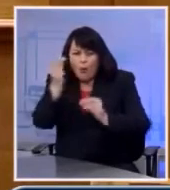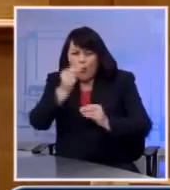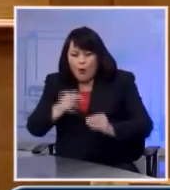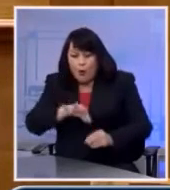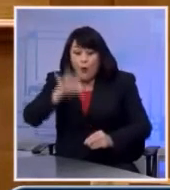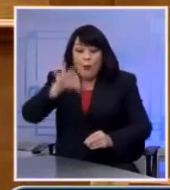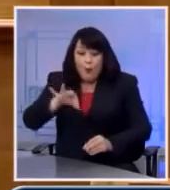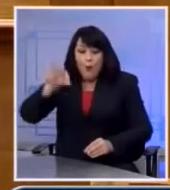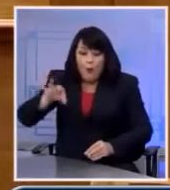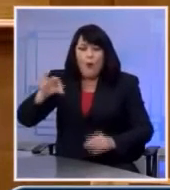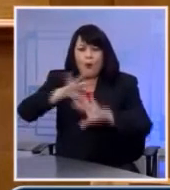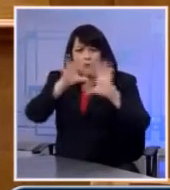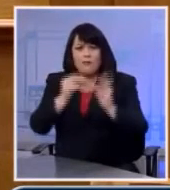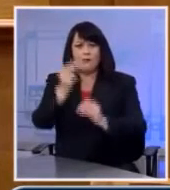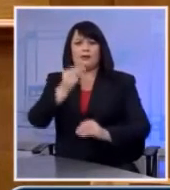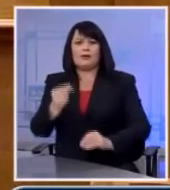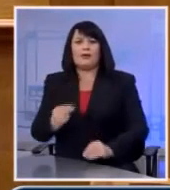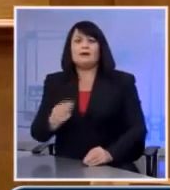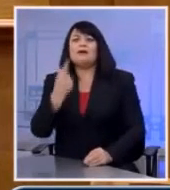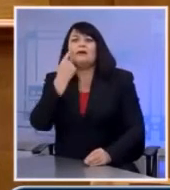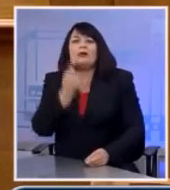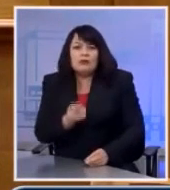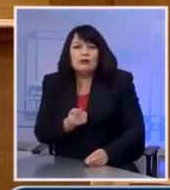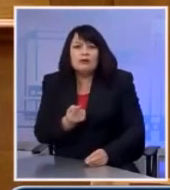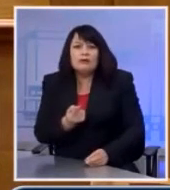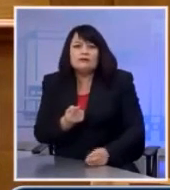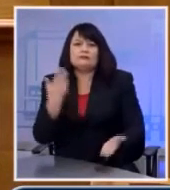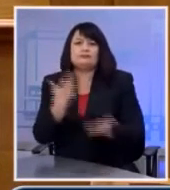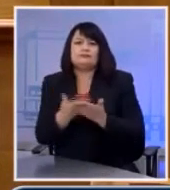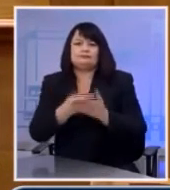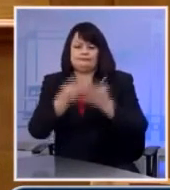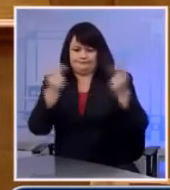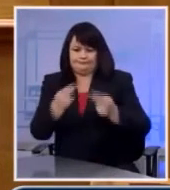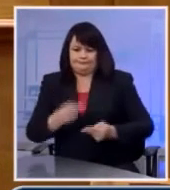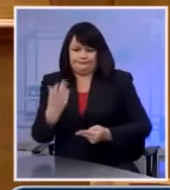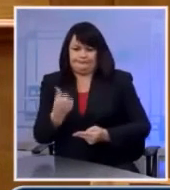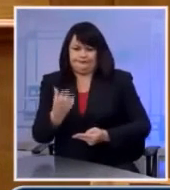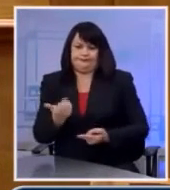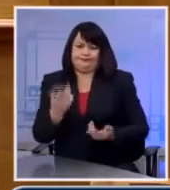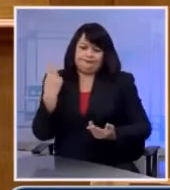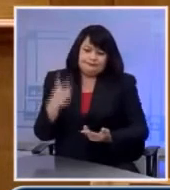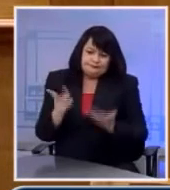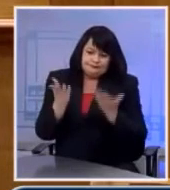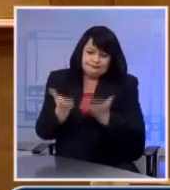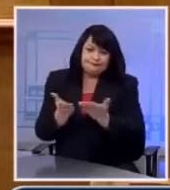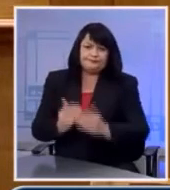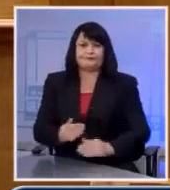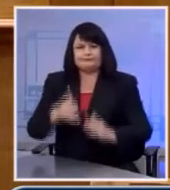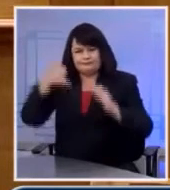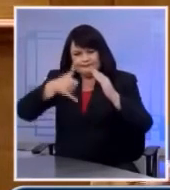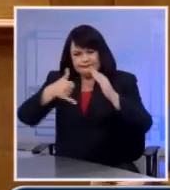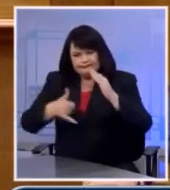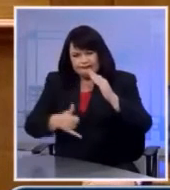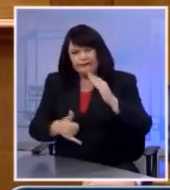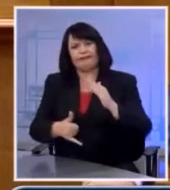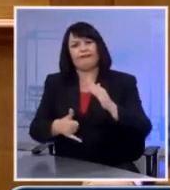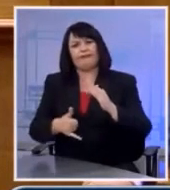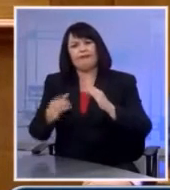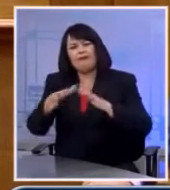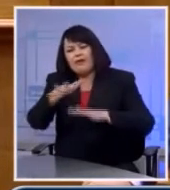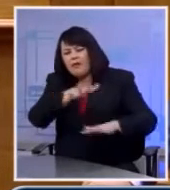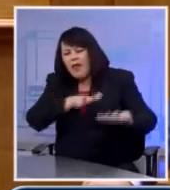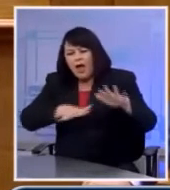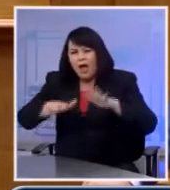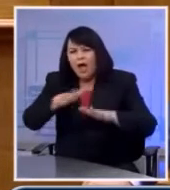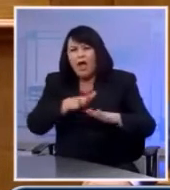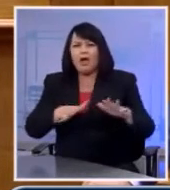όποια πέτρα και να σηκώσουμε, θα βρούμε ίχνη και στοιχεία. Αυτοί οι οποίοι είναι βυθισμένοι μέχρι το λαιμό στη διαπλοκή και